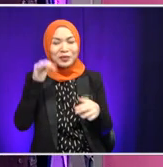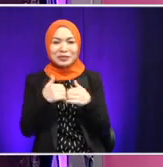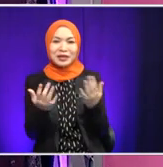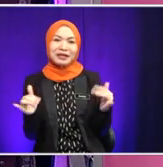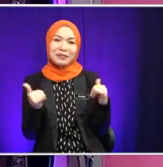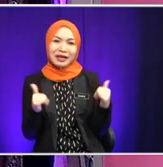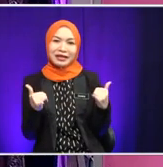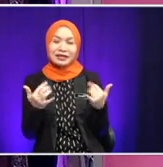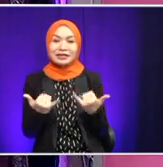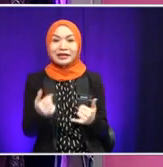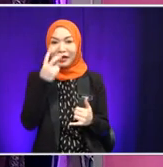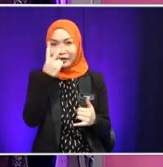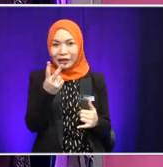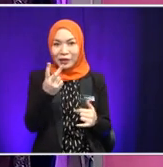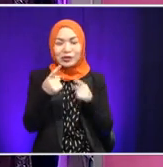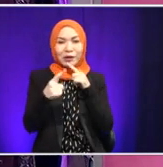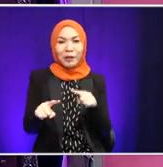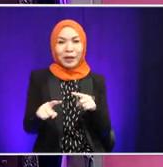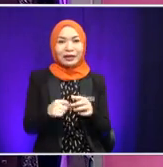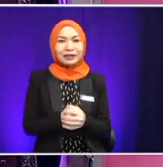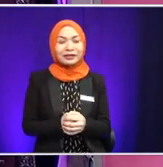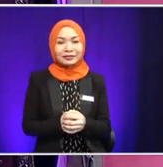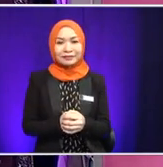jawaban untuk tuntunan semua